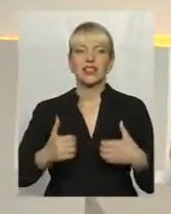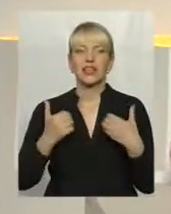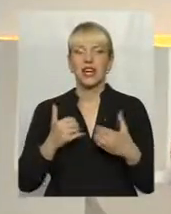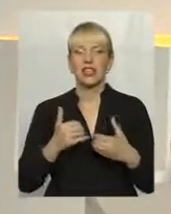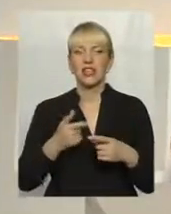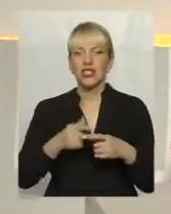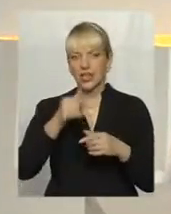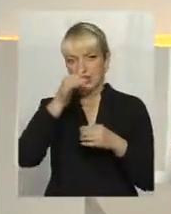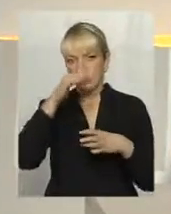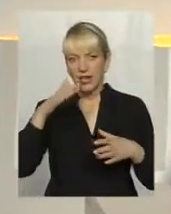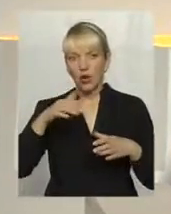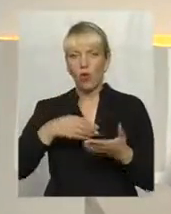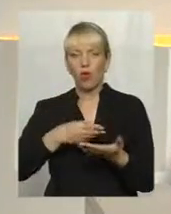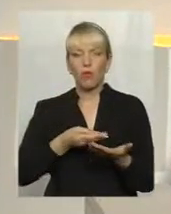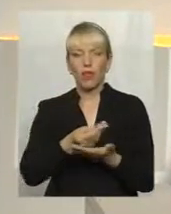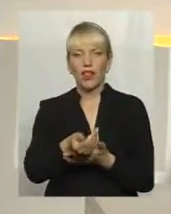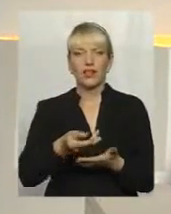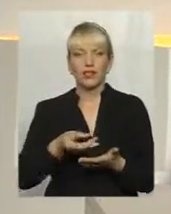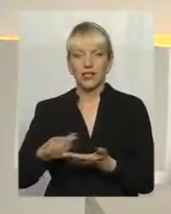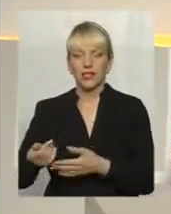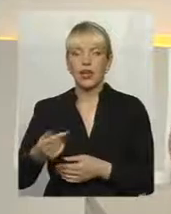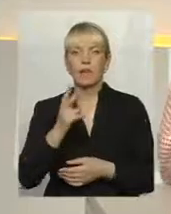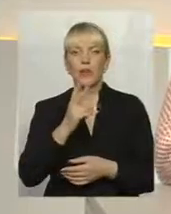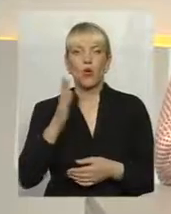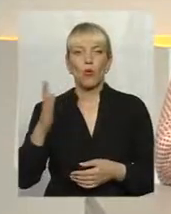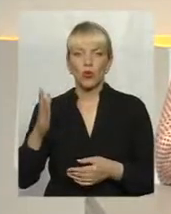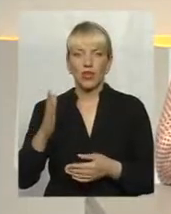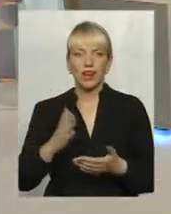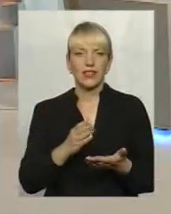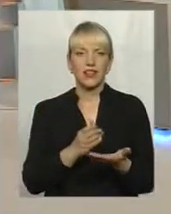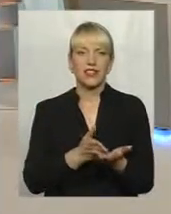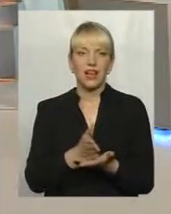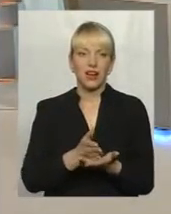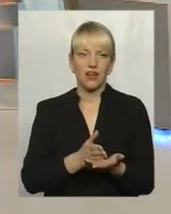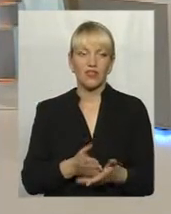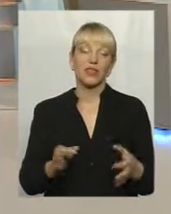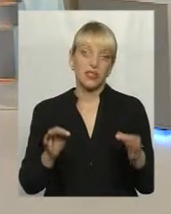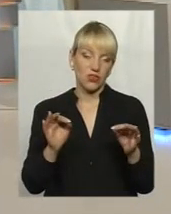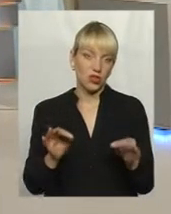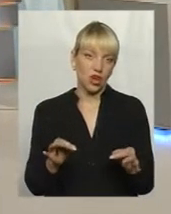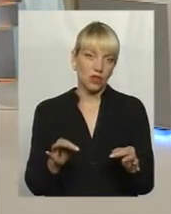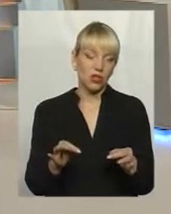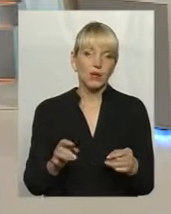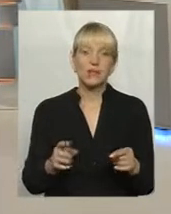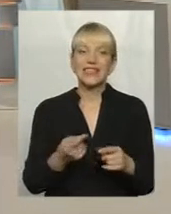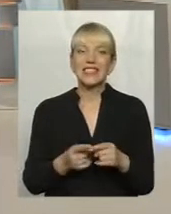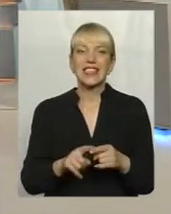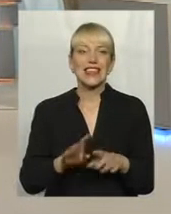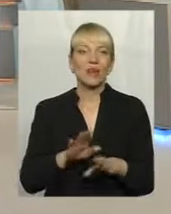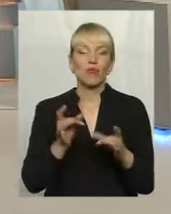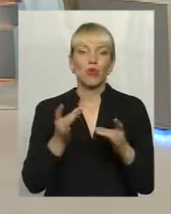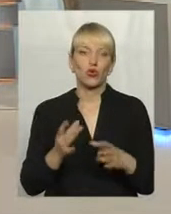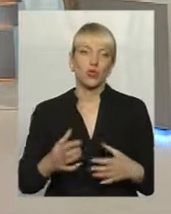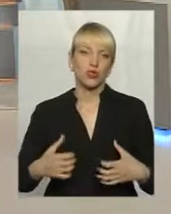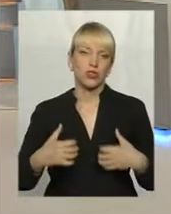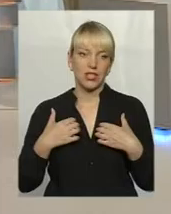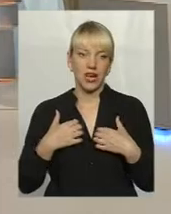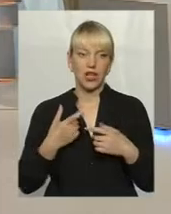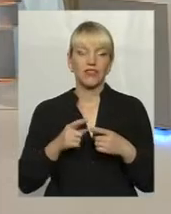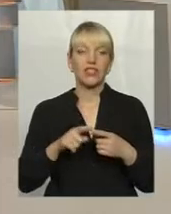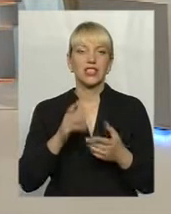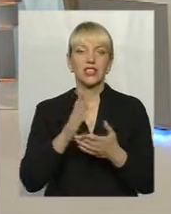нездатності уплатити комунальні тарифи. Звичайно, тим більше, що це не просто страх, тому що він складається з